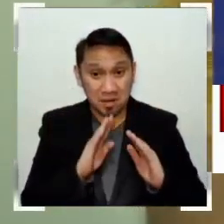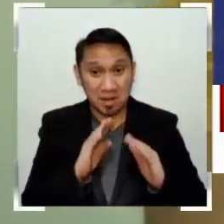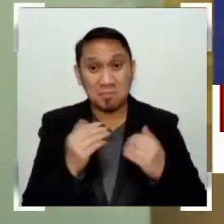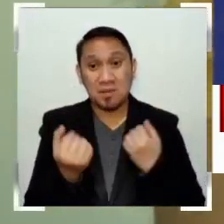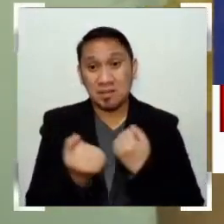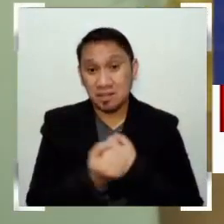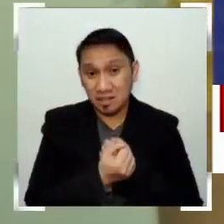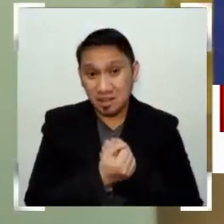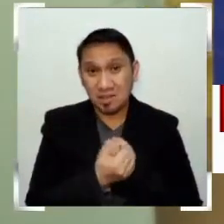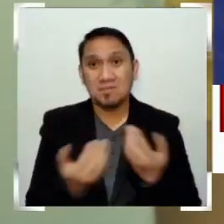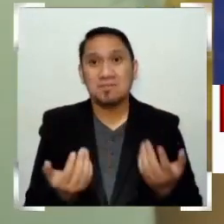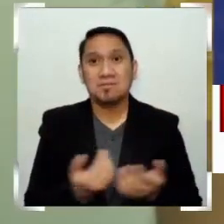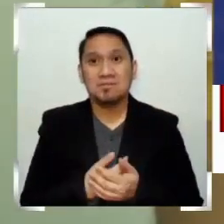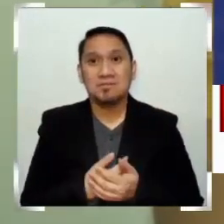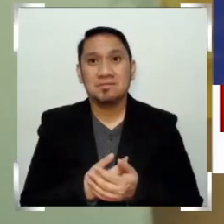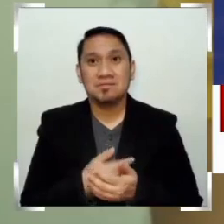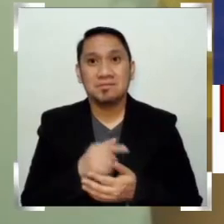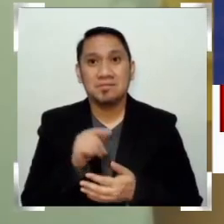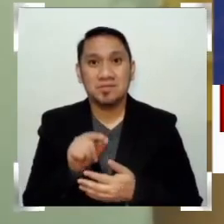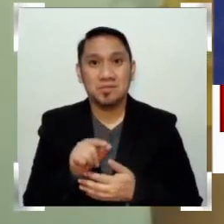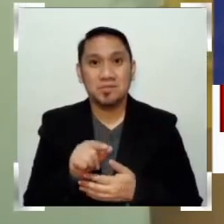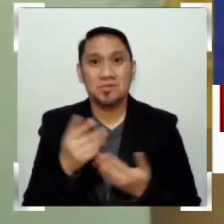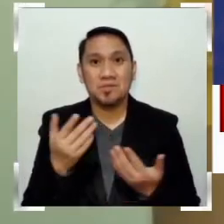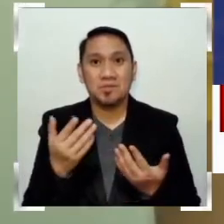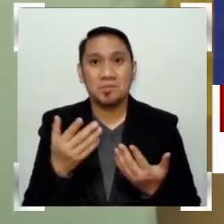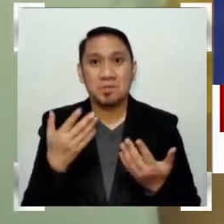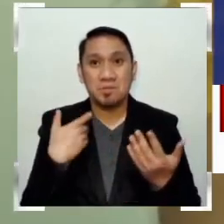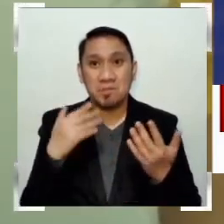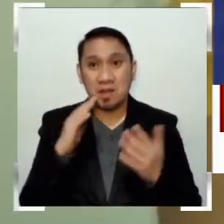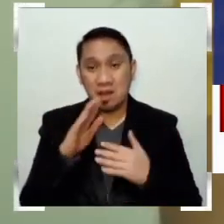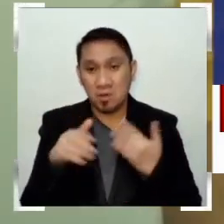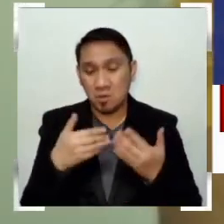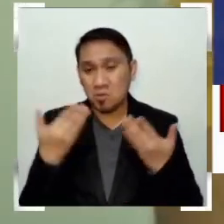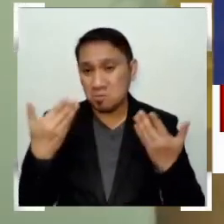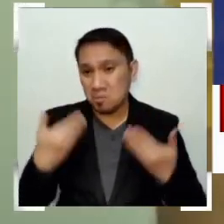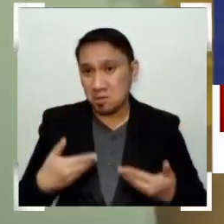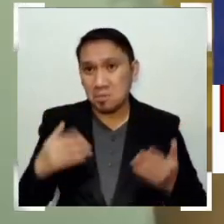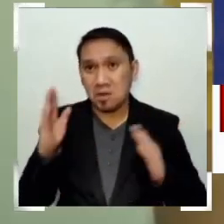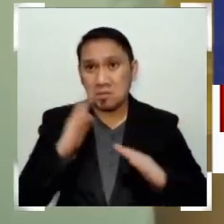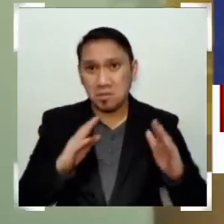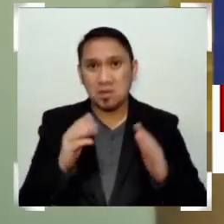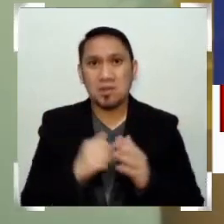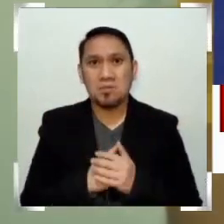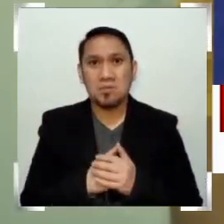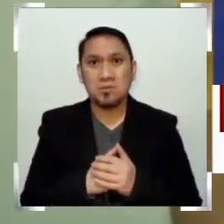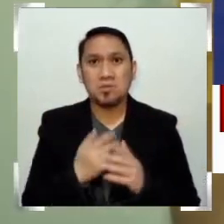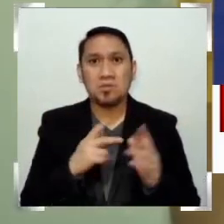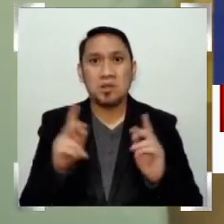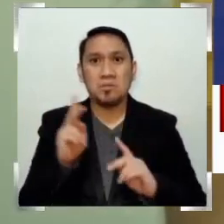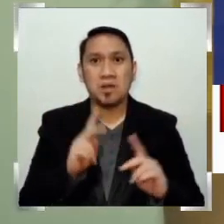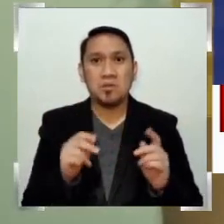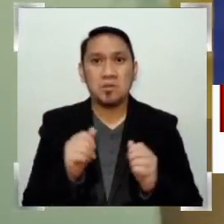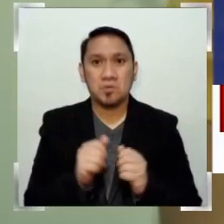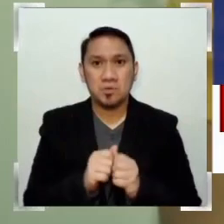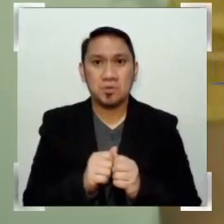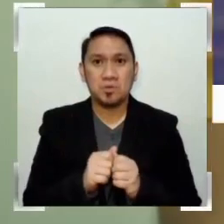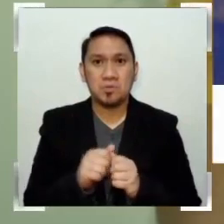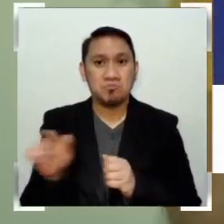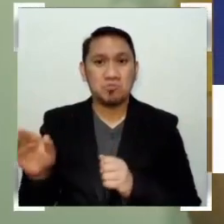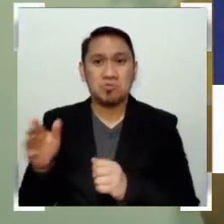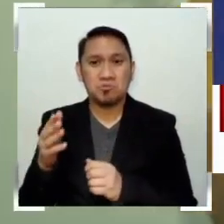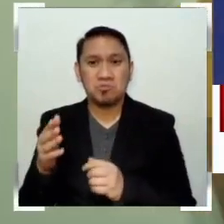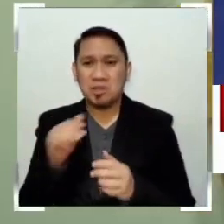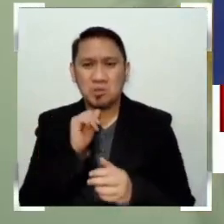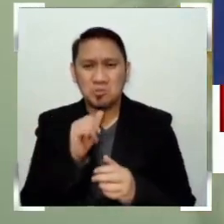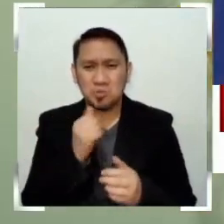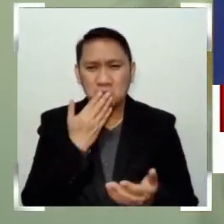being. Yes, entire being. Oo, and the people around you. And the people around you nga, usan man ka, uy, di man ka makadimao. So, something nga, mayro